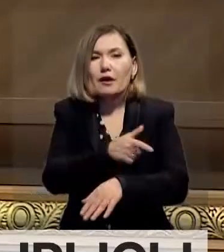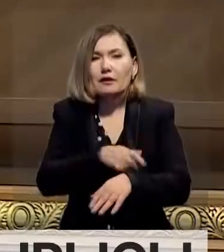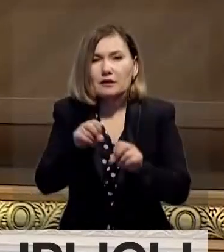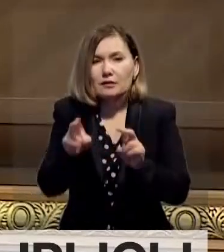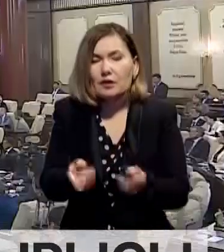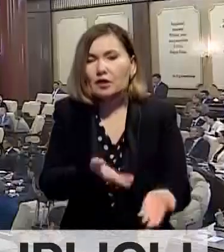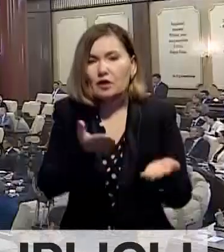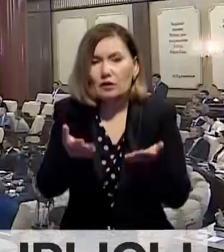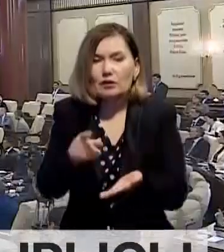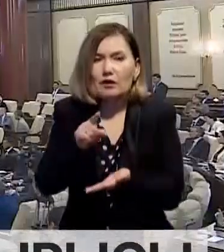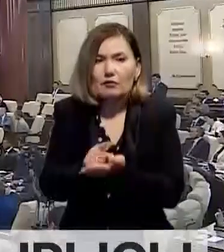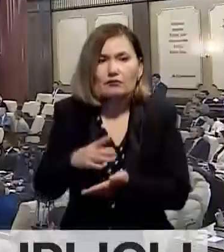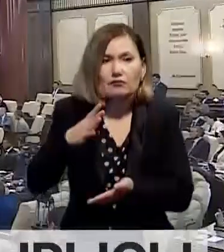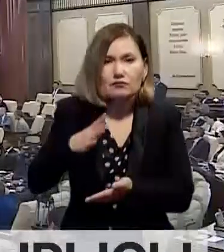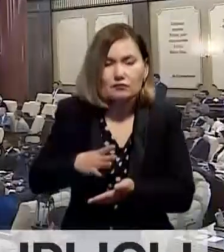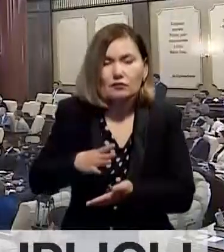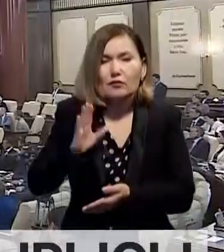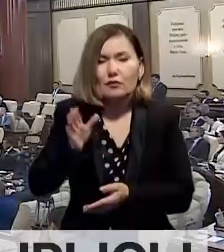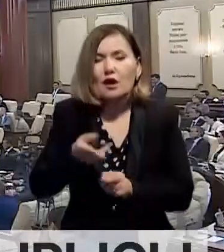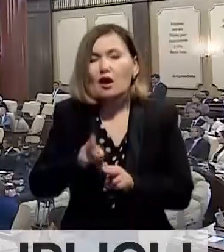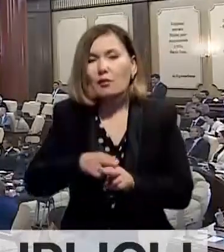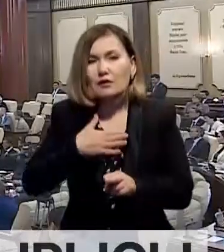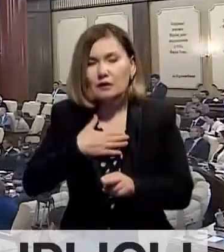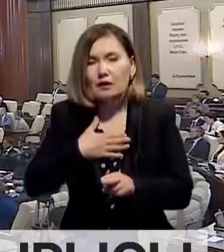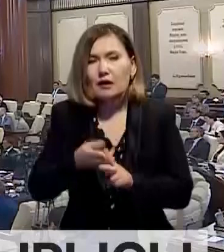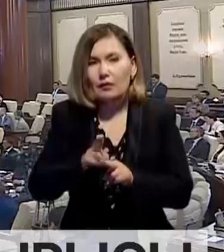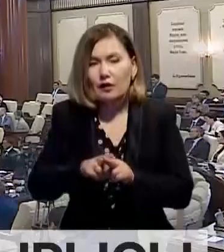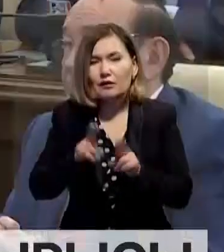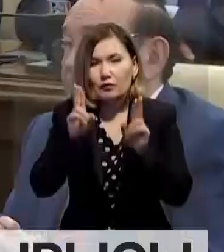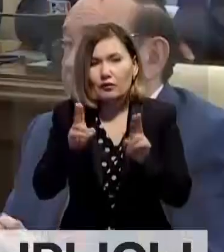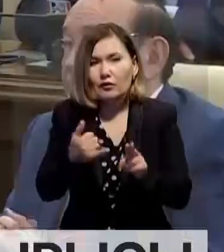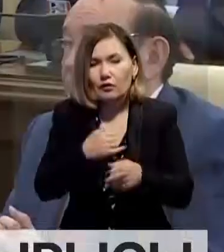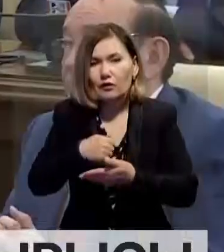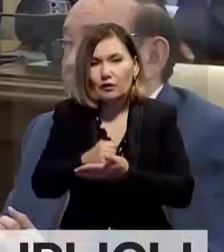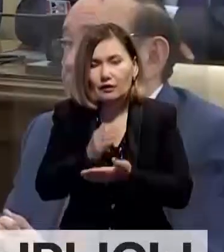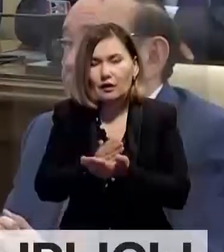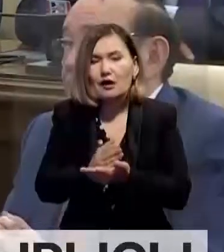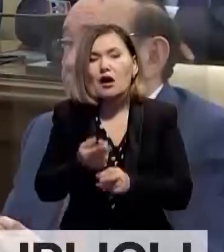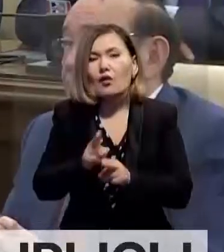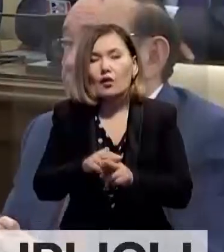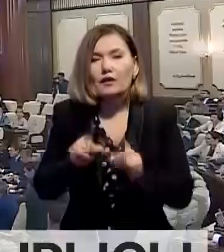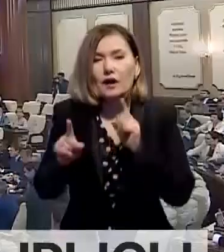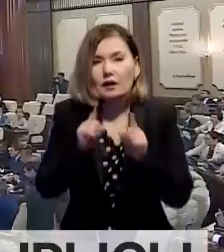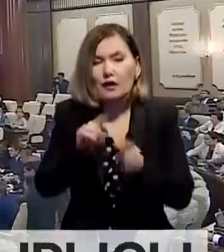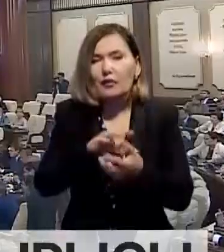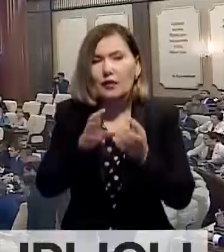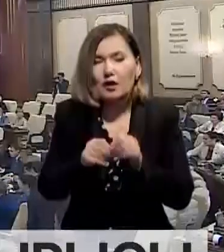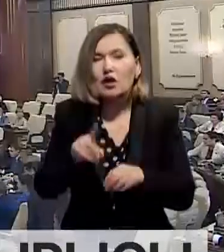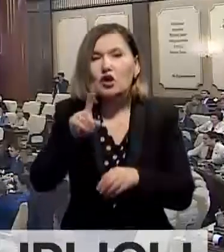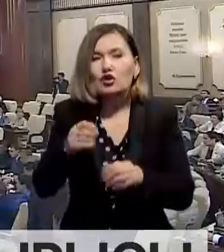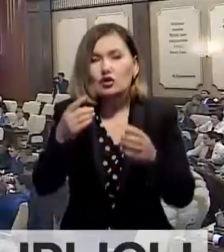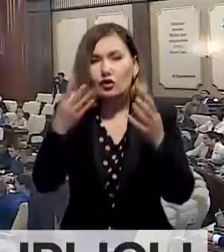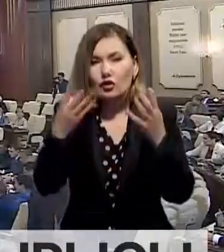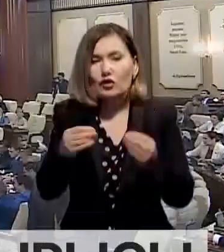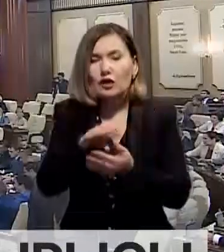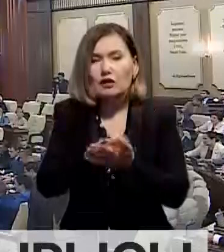арнайы шақыртуға мәжбүр боламыз. Бұл біздің регламентімізде қарастырылған. Мәжілістің бұл сессиясы бар болғаны 100 күнге